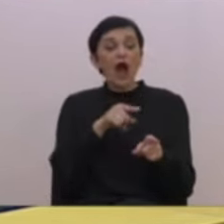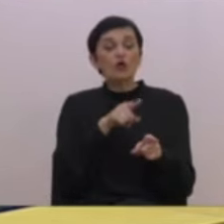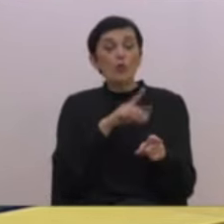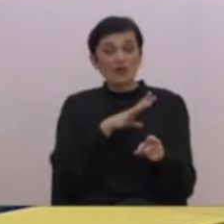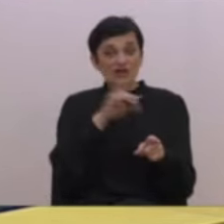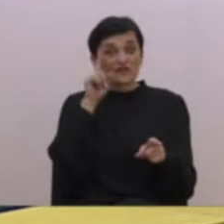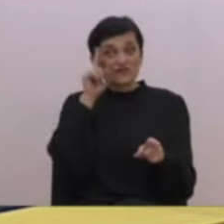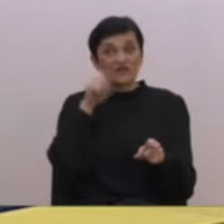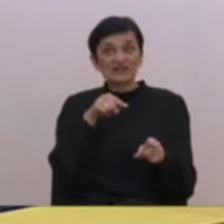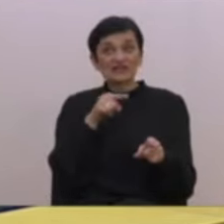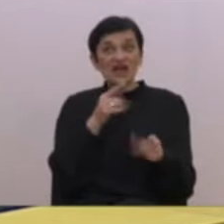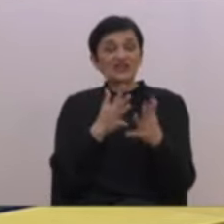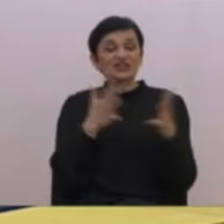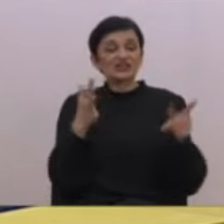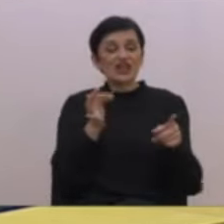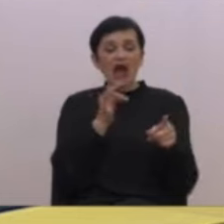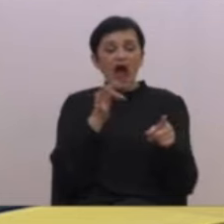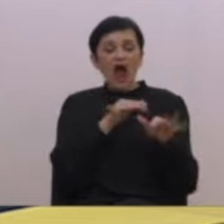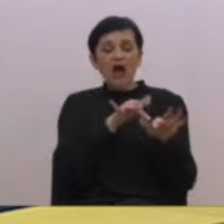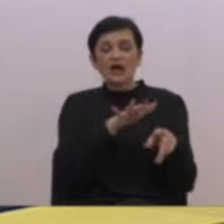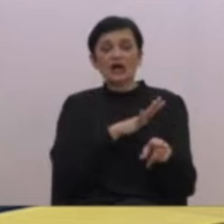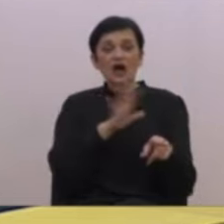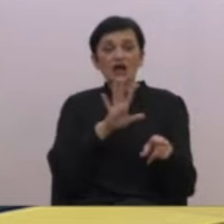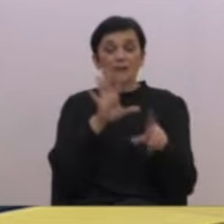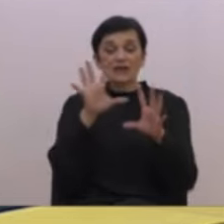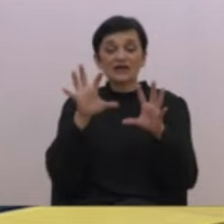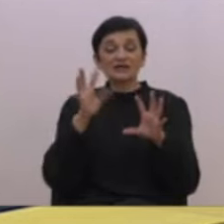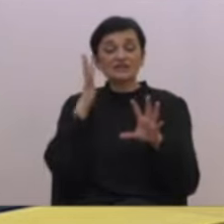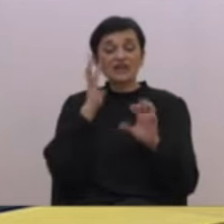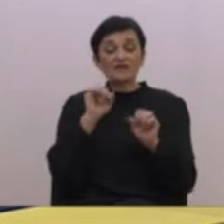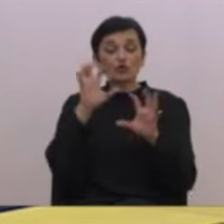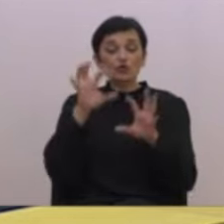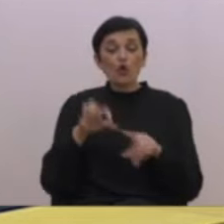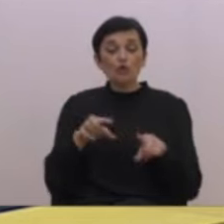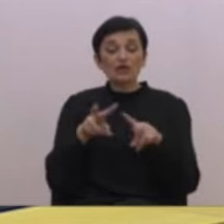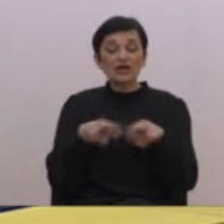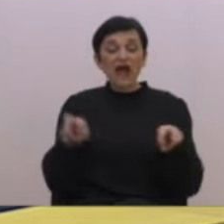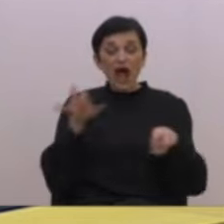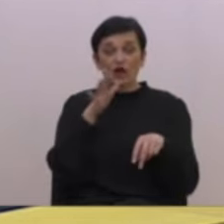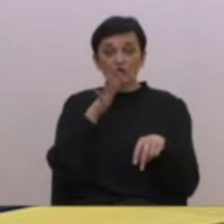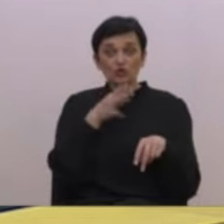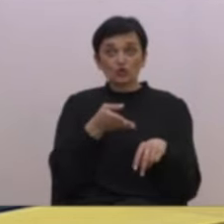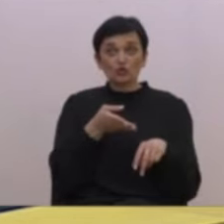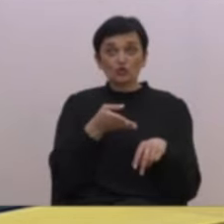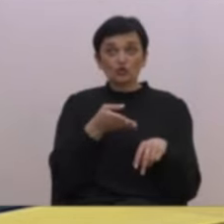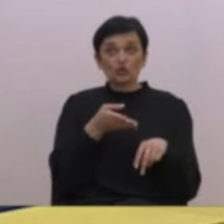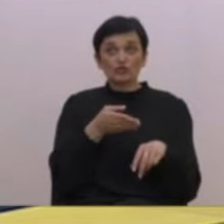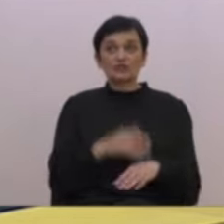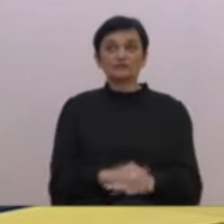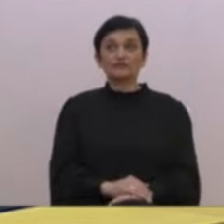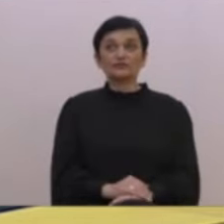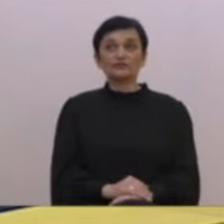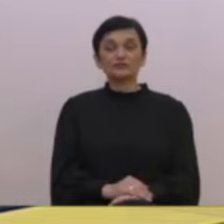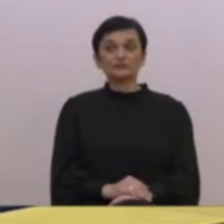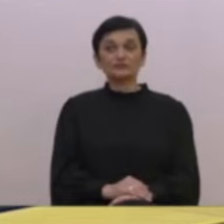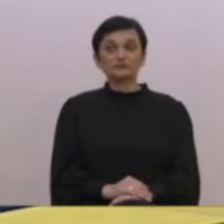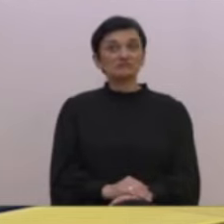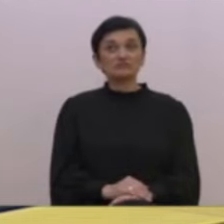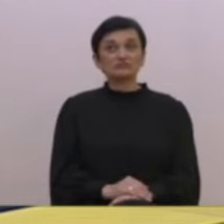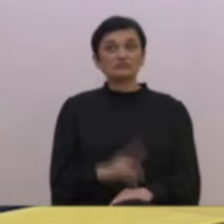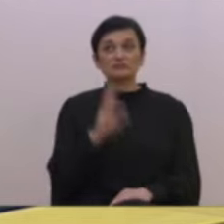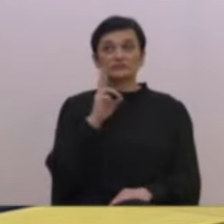ვიცი და დიდად არაფრით თავდაცვის კოდექსი განხილვის დროს ხო და რა